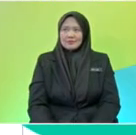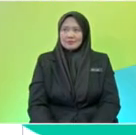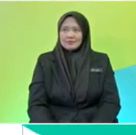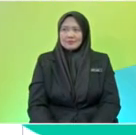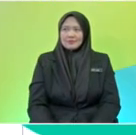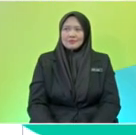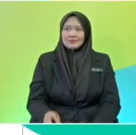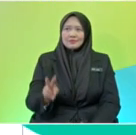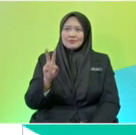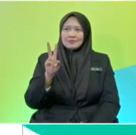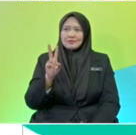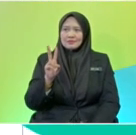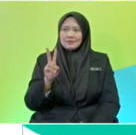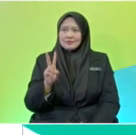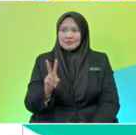10